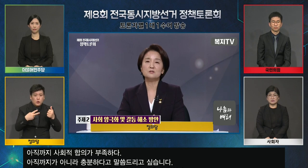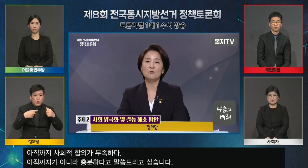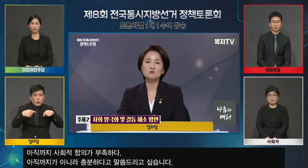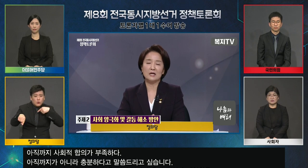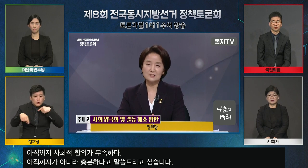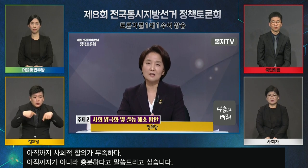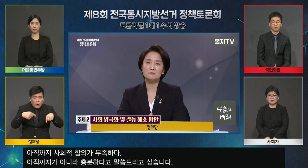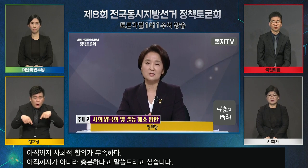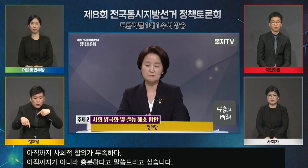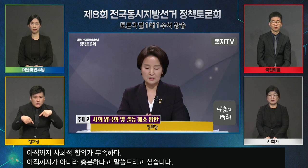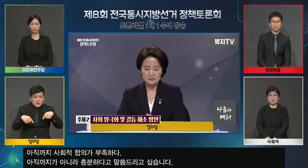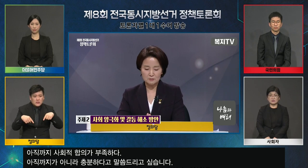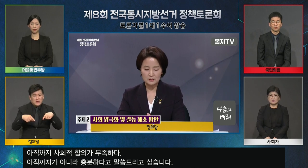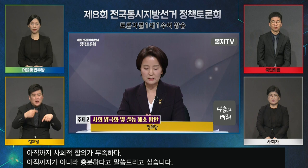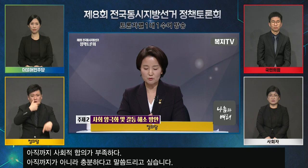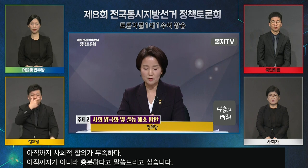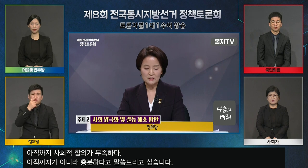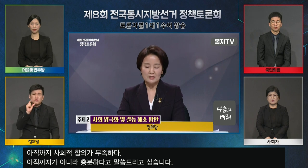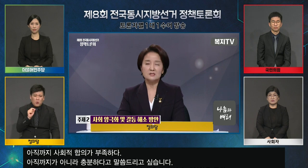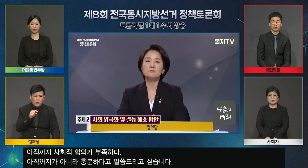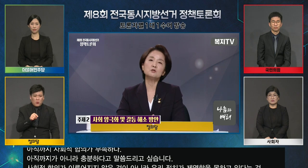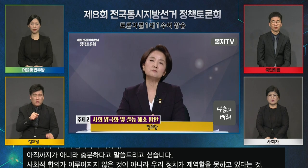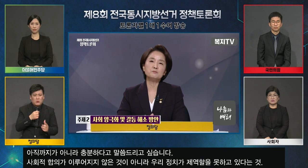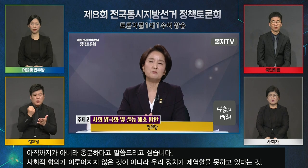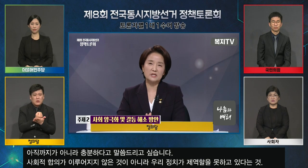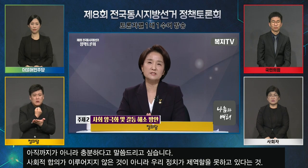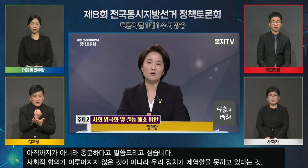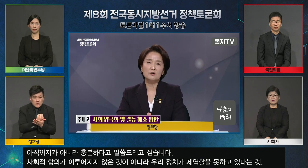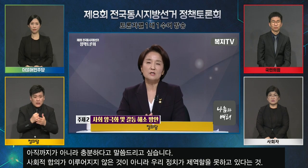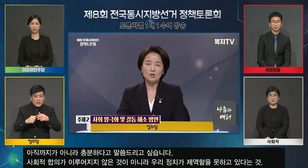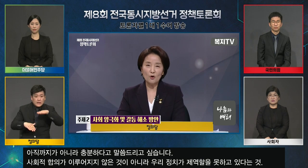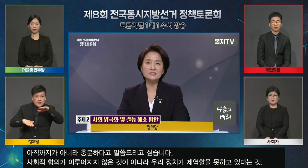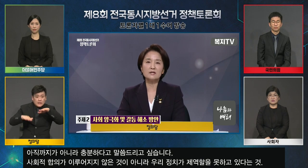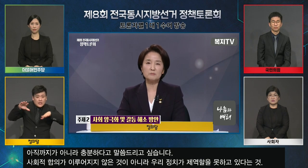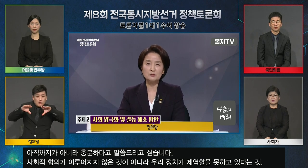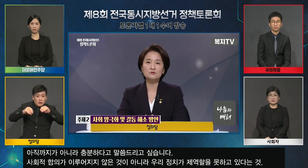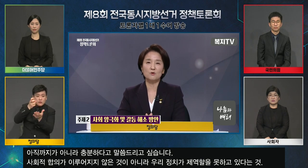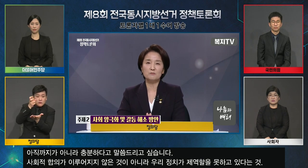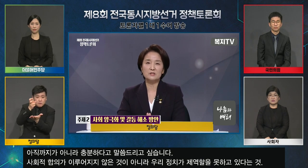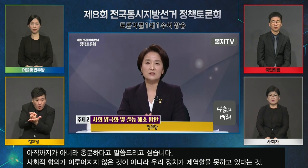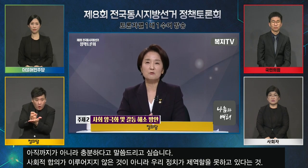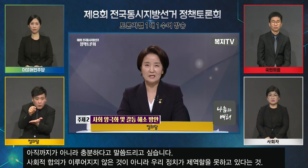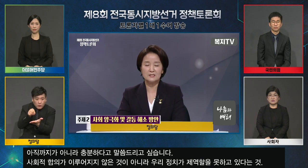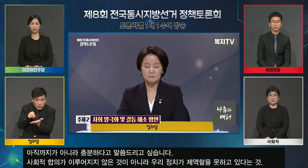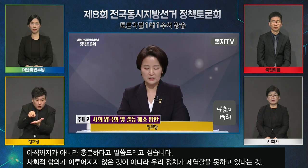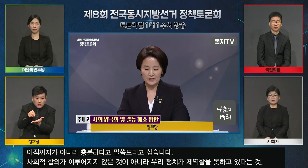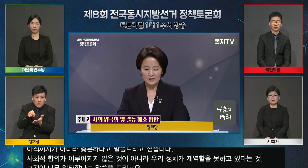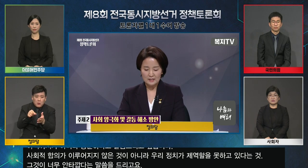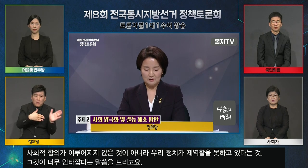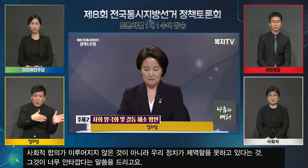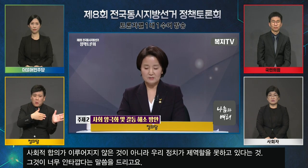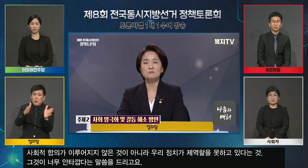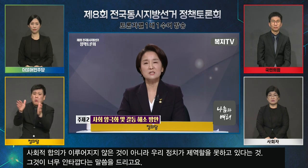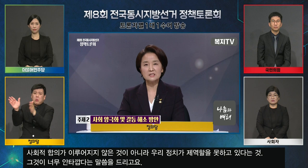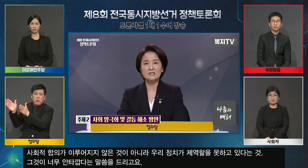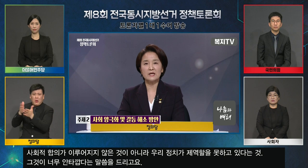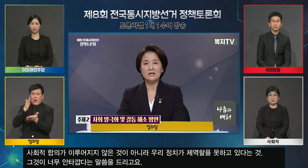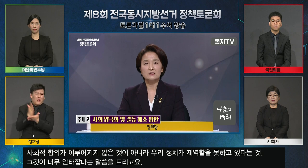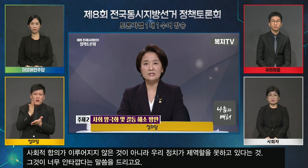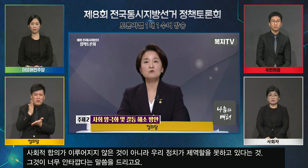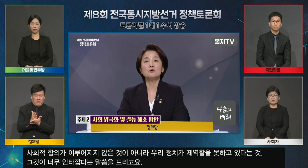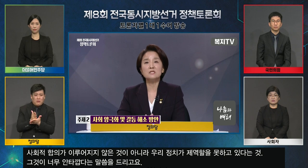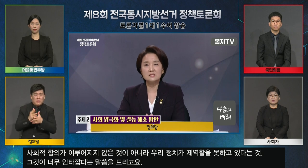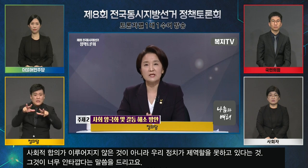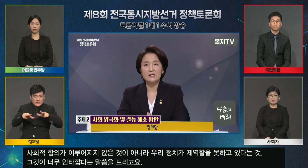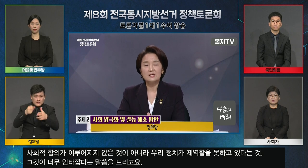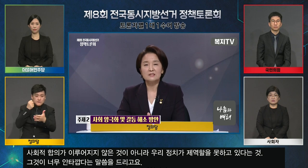그것이 너무 안타깝다는 말씀을 드리고요. 차별금지법 제정, 더 이상 미룰 수 없는 과제입니다. 시민의 시대,